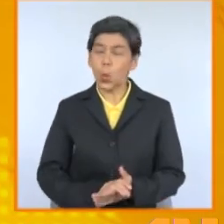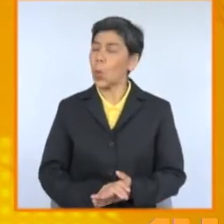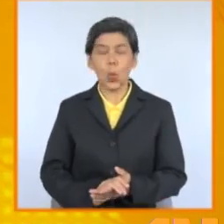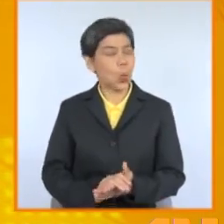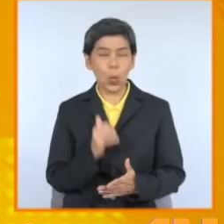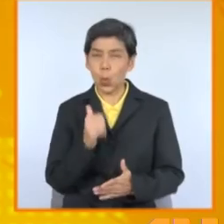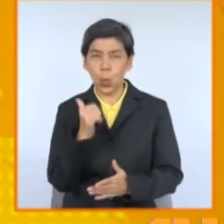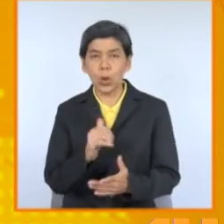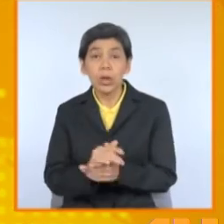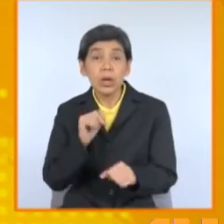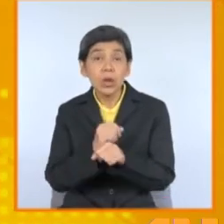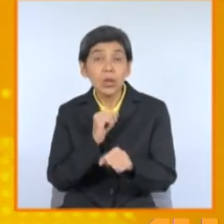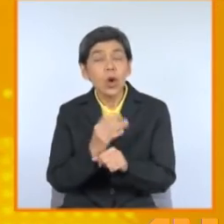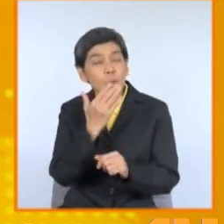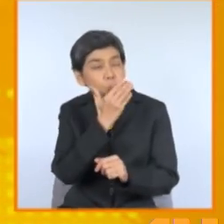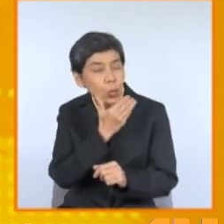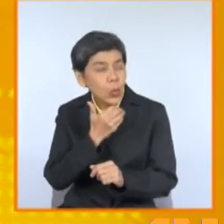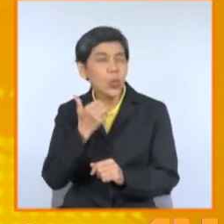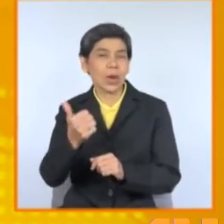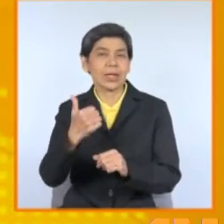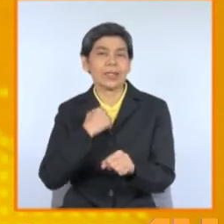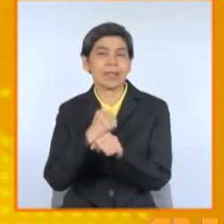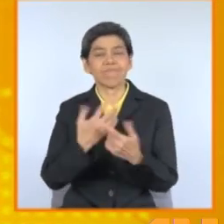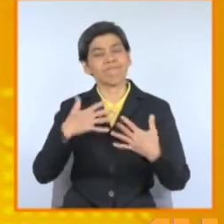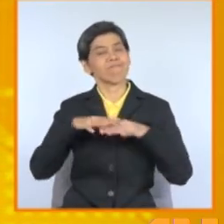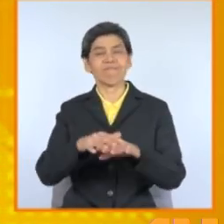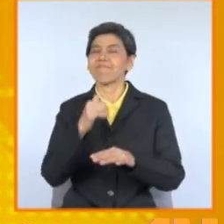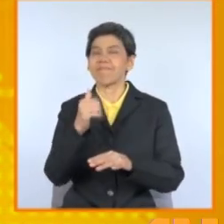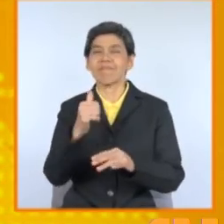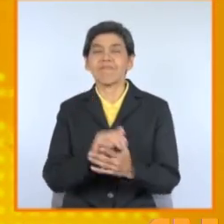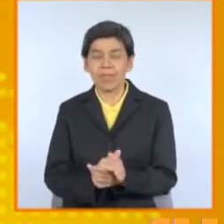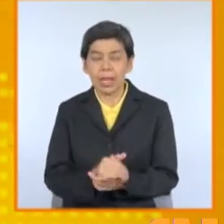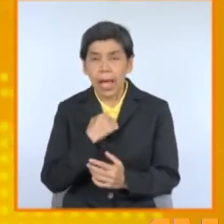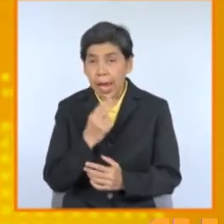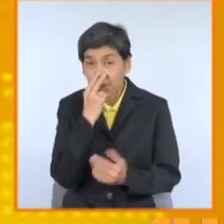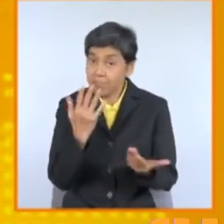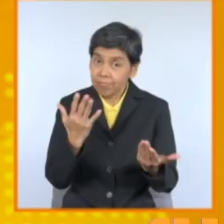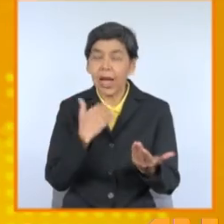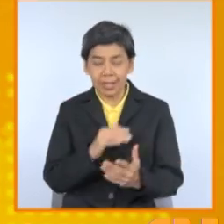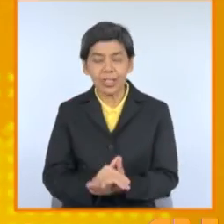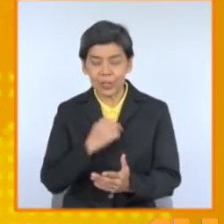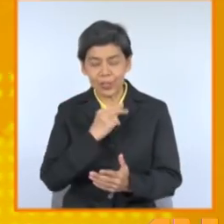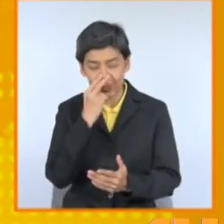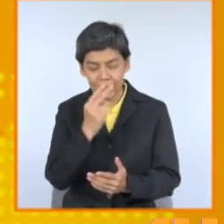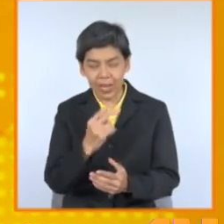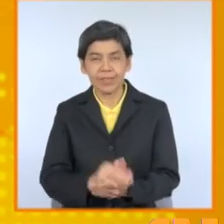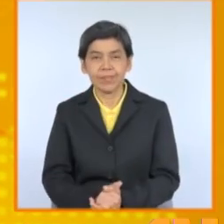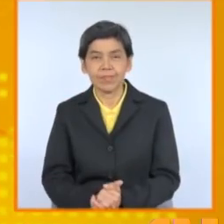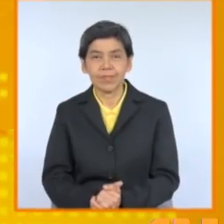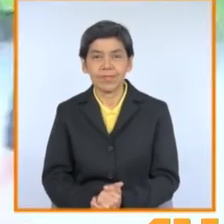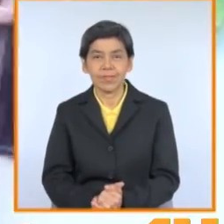งๆนะคะแต่ถ้าเป็นภาษาอ่อนช้อยก็บอกว่าสวยงามและผสมผสานกันได้อย่างลงตัวเดี๋ยวจะหาว่าโฆษณาเกินจริงไปชมภาพกันเลย